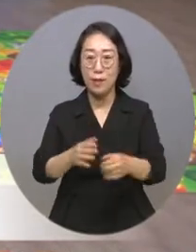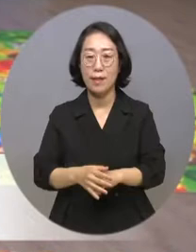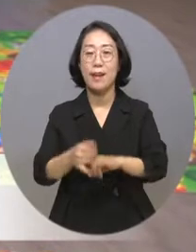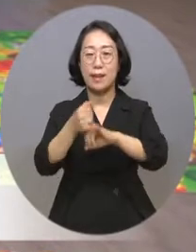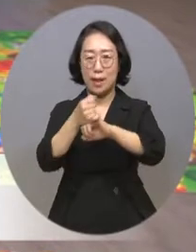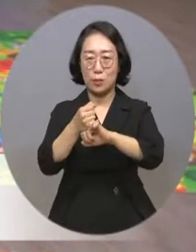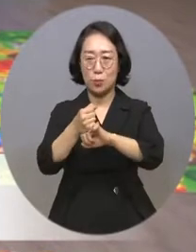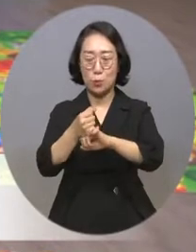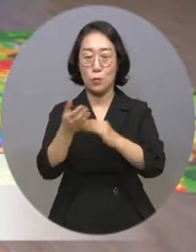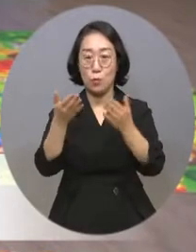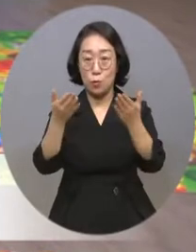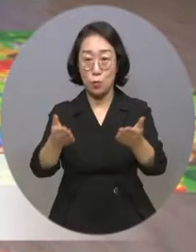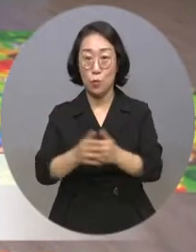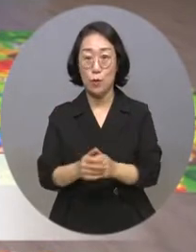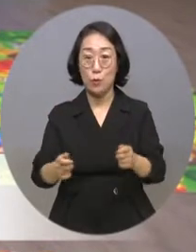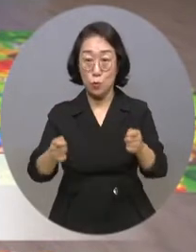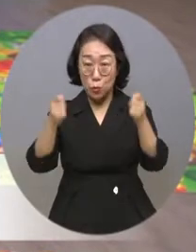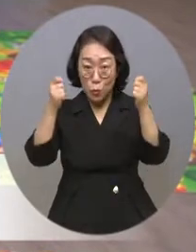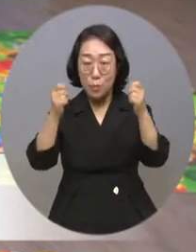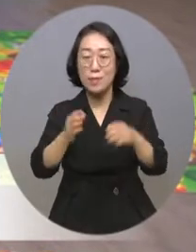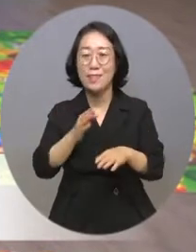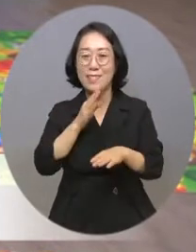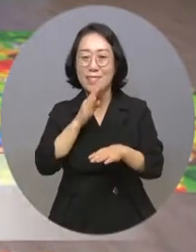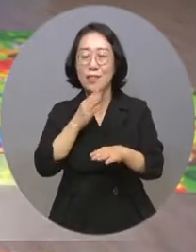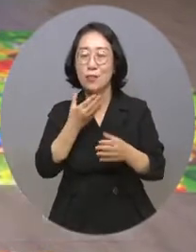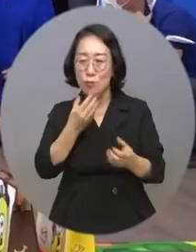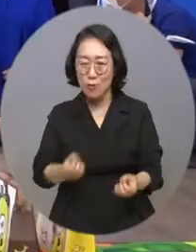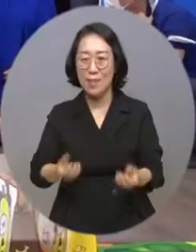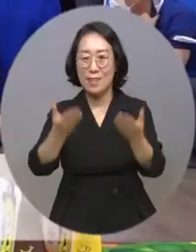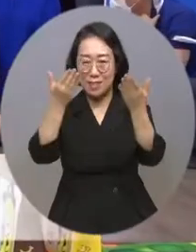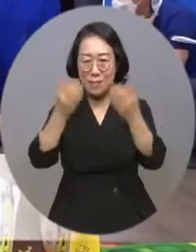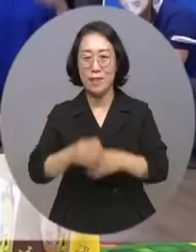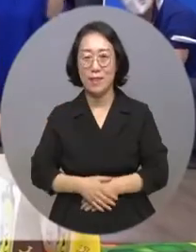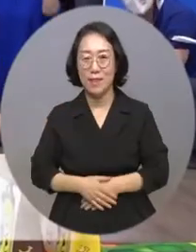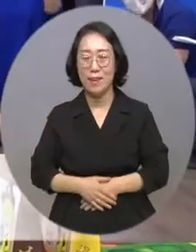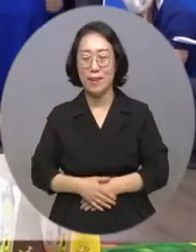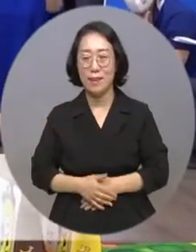약속을 드리면서요. 오늘 수료식을 진심으로 축하드립니다.